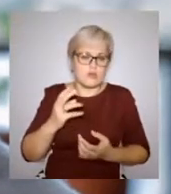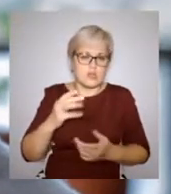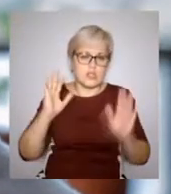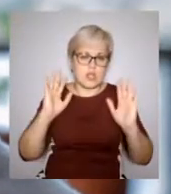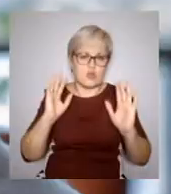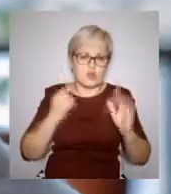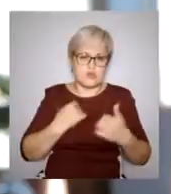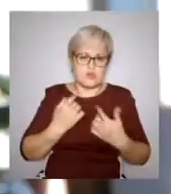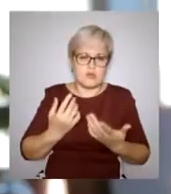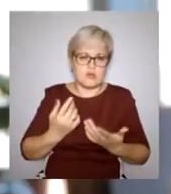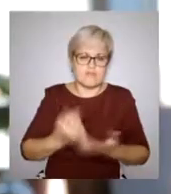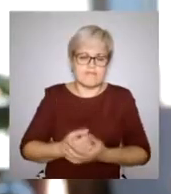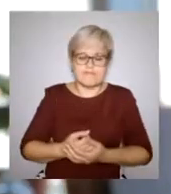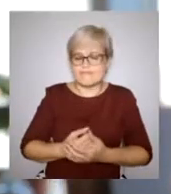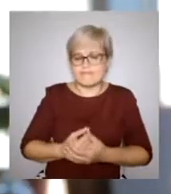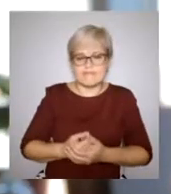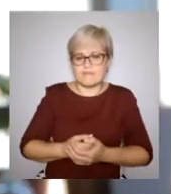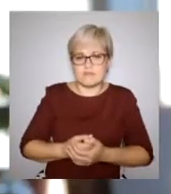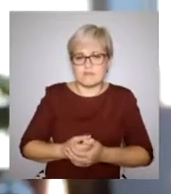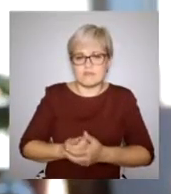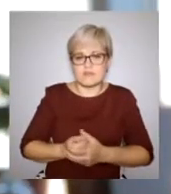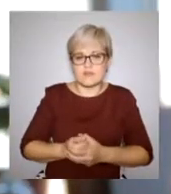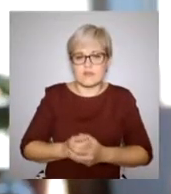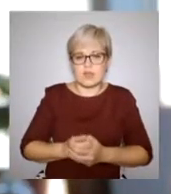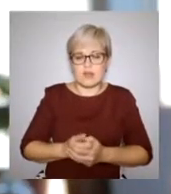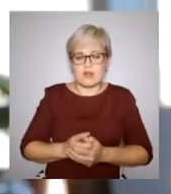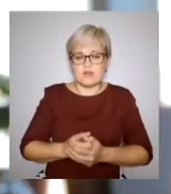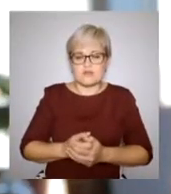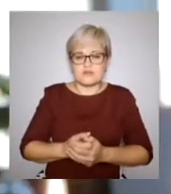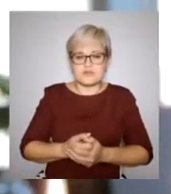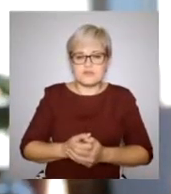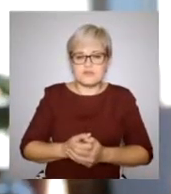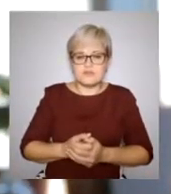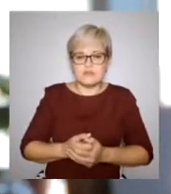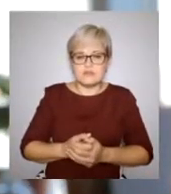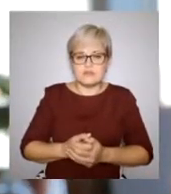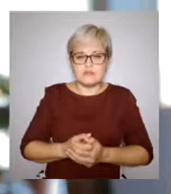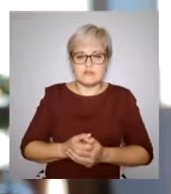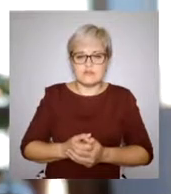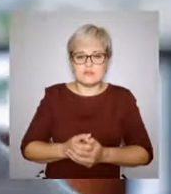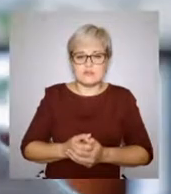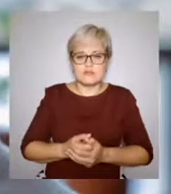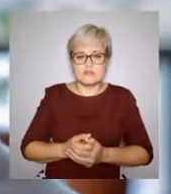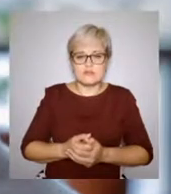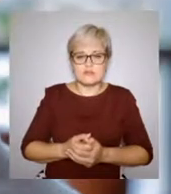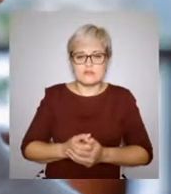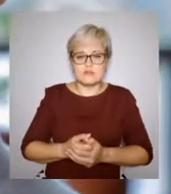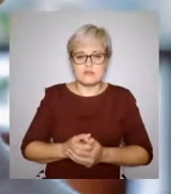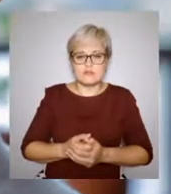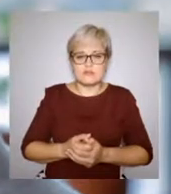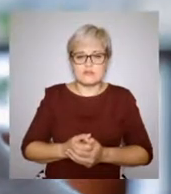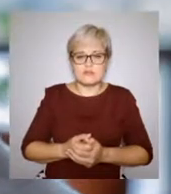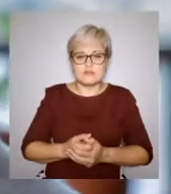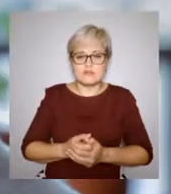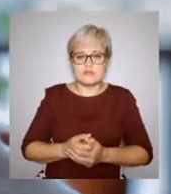если я сейчас возьму и уйду и вот так просто то есть перед первой же трудностью в которой вместо